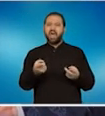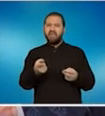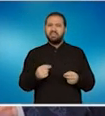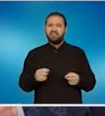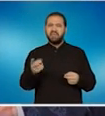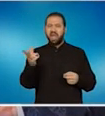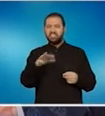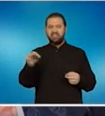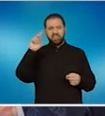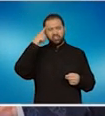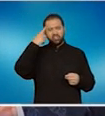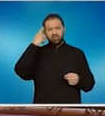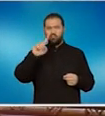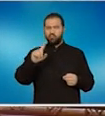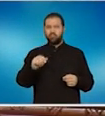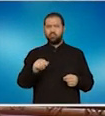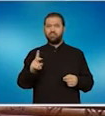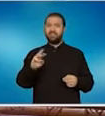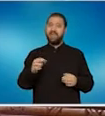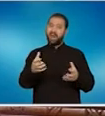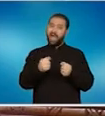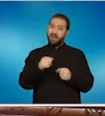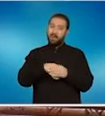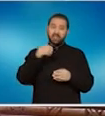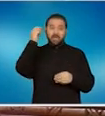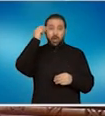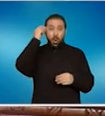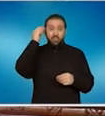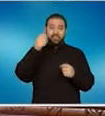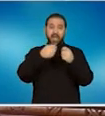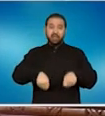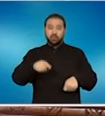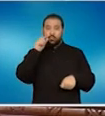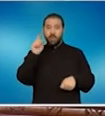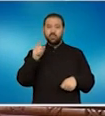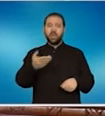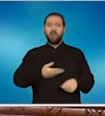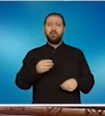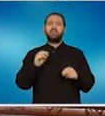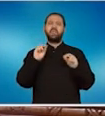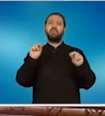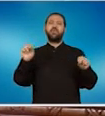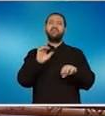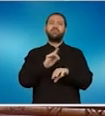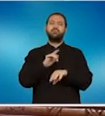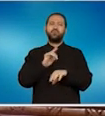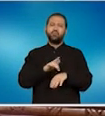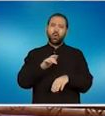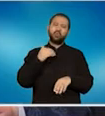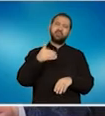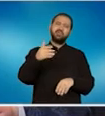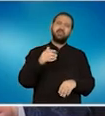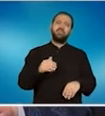cu totul și cu totul aparte. Dar a rămas în conștiința tuturor, nu ca părintele, profesor, doctor și așa mai